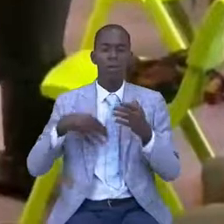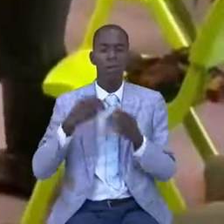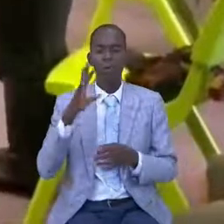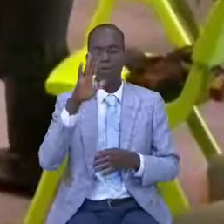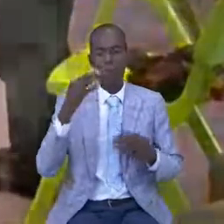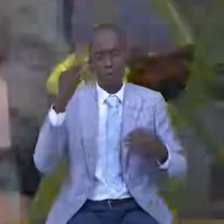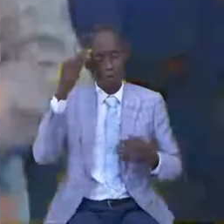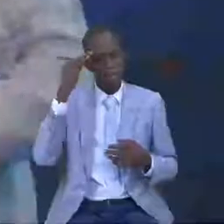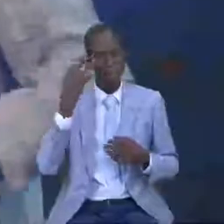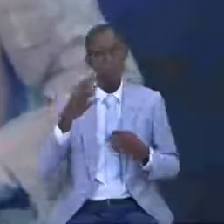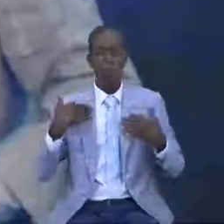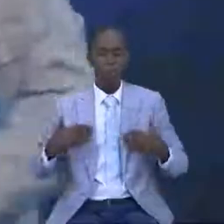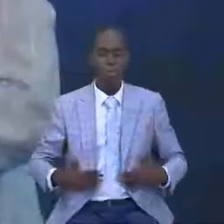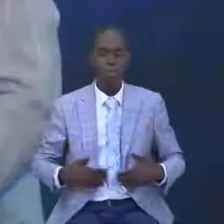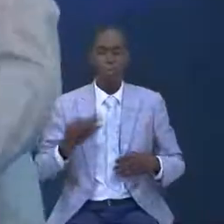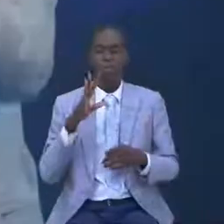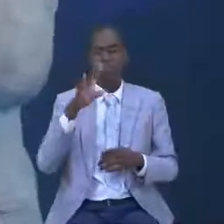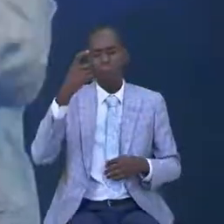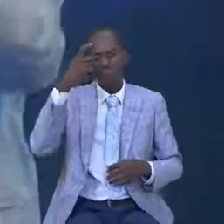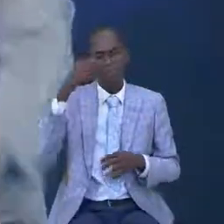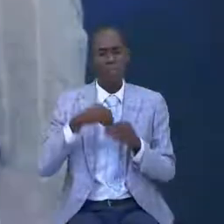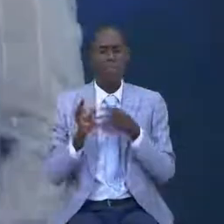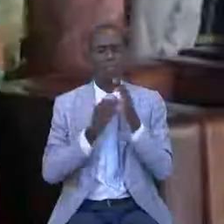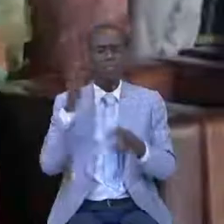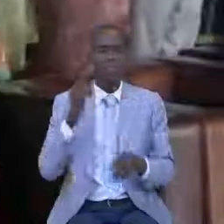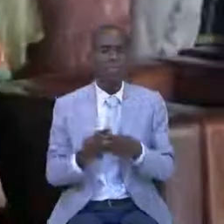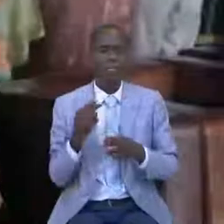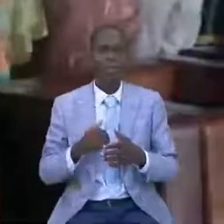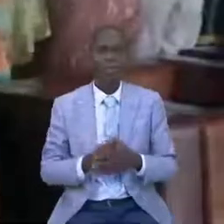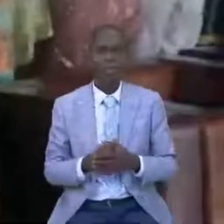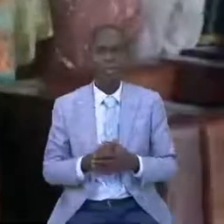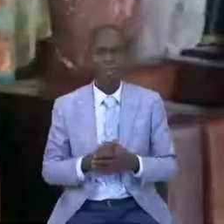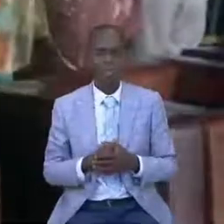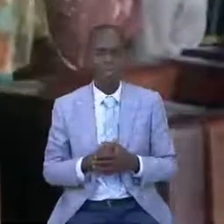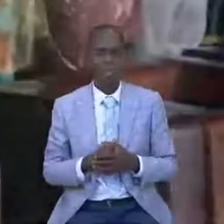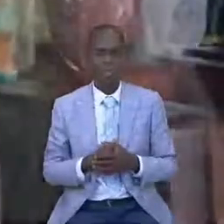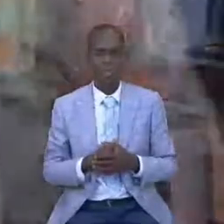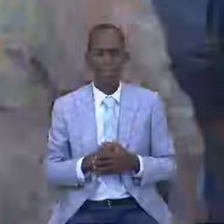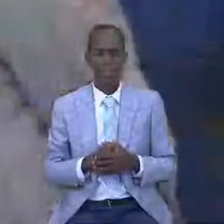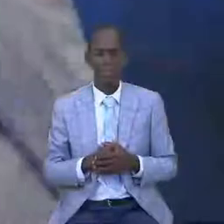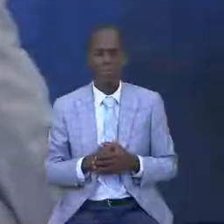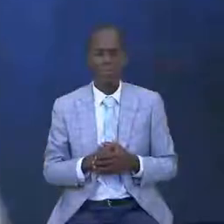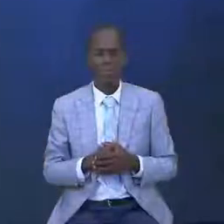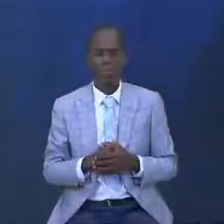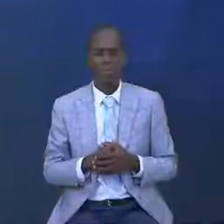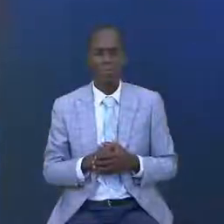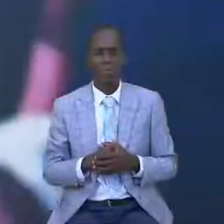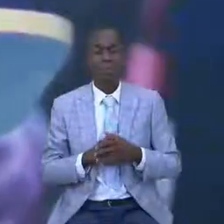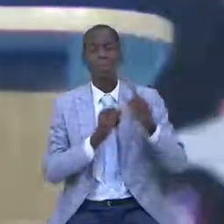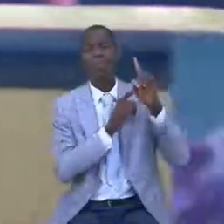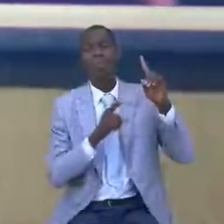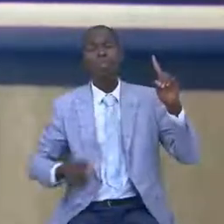que ces problèmes mentaux quittent ta vie, sortent de ton corps, sortent de ta pensée, au nom de